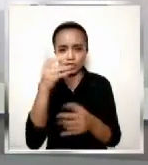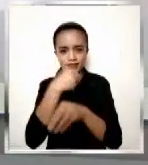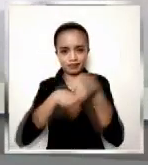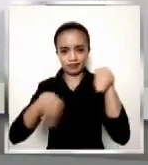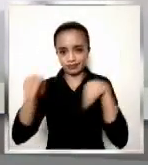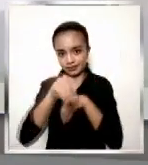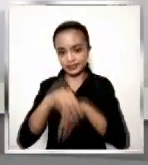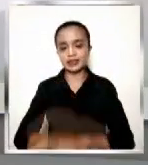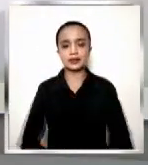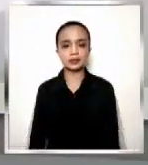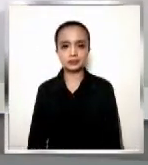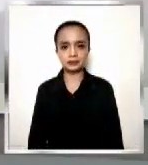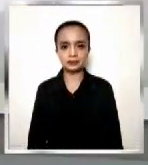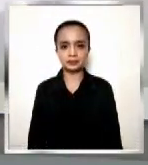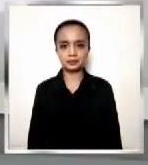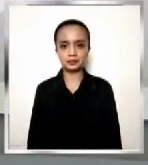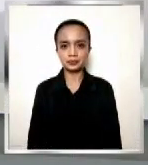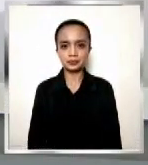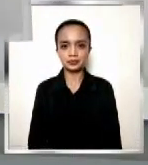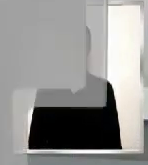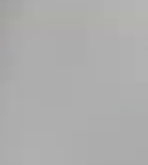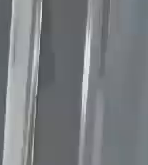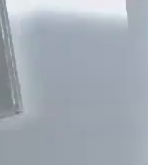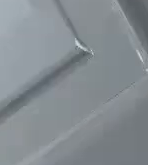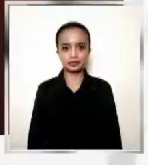ng GMA Regional TV Balitang Amyangan.